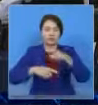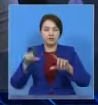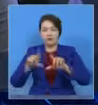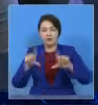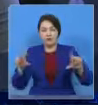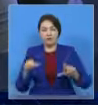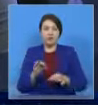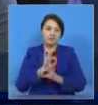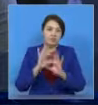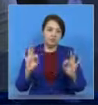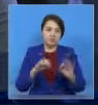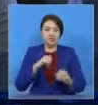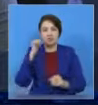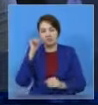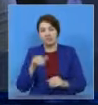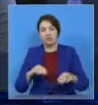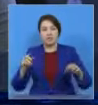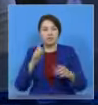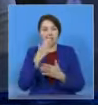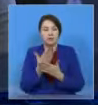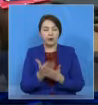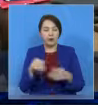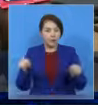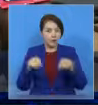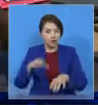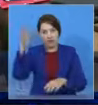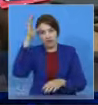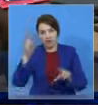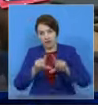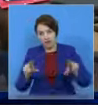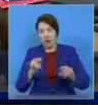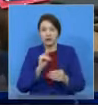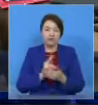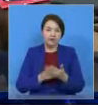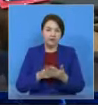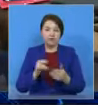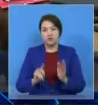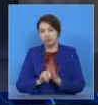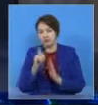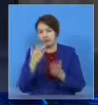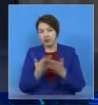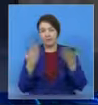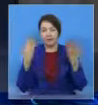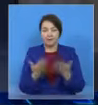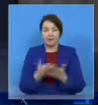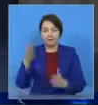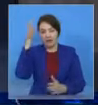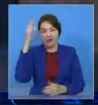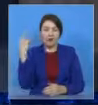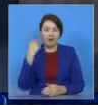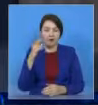рөлі ерекше. Ертеңгі ел тізгін ұстайтындар алдымен осы білім ордаларында шыңдалатын ескеру қажет. Сондықтан ондағы білім